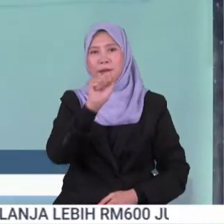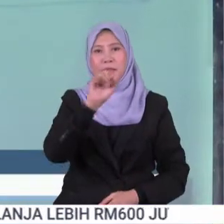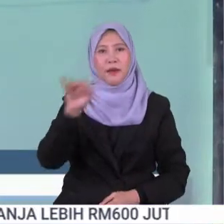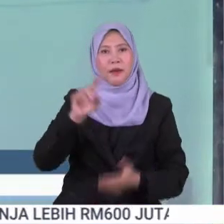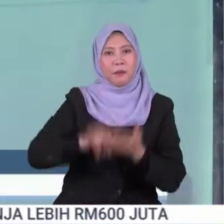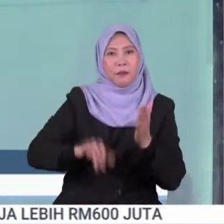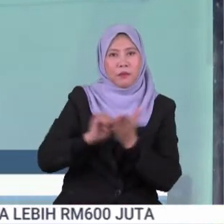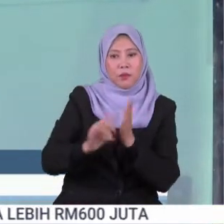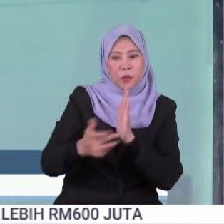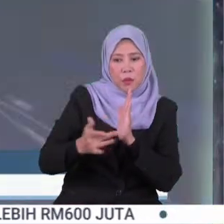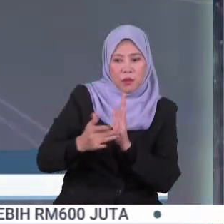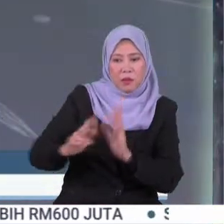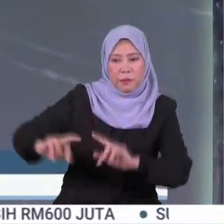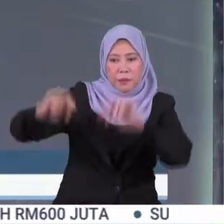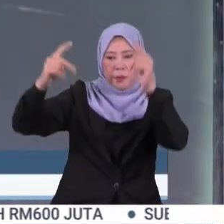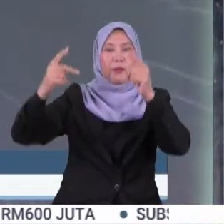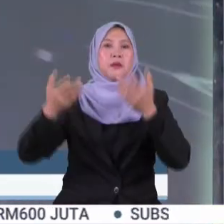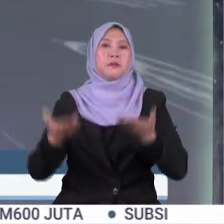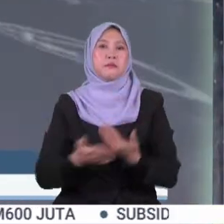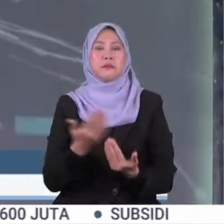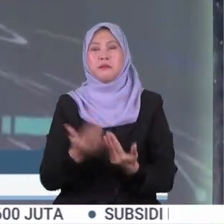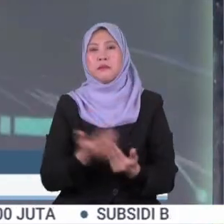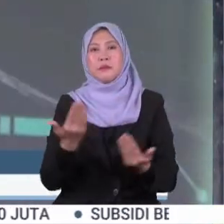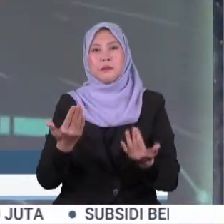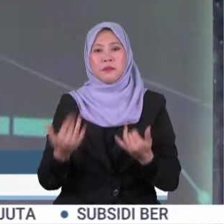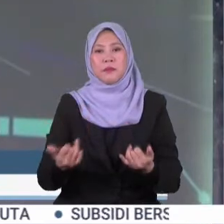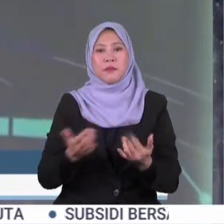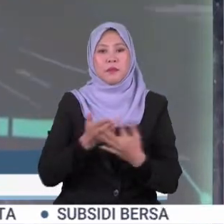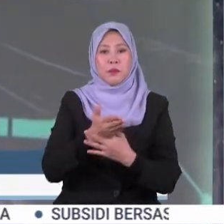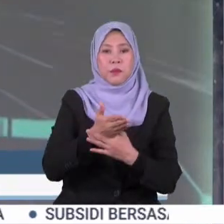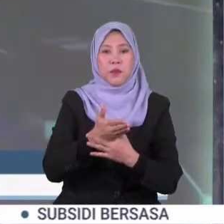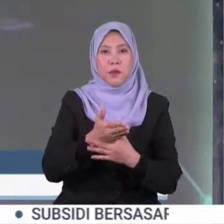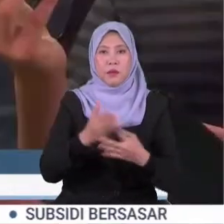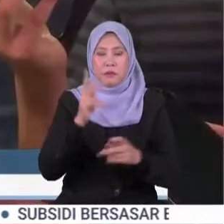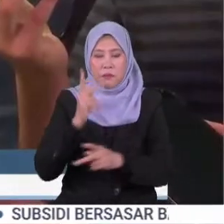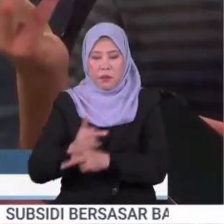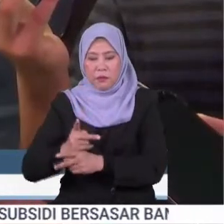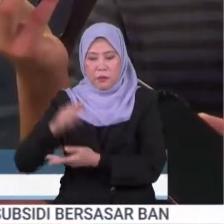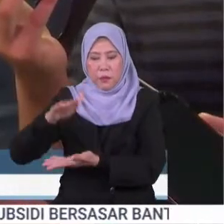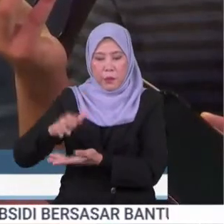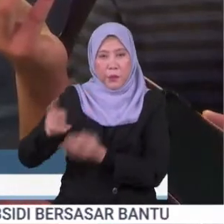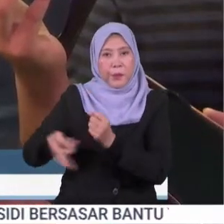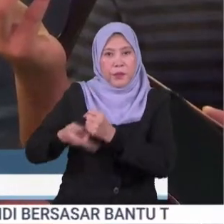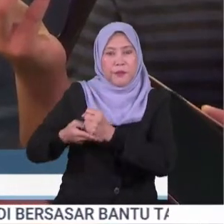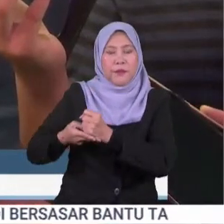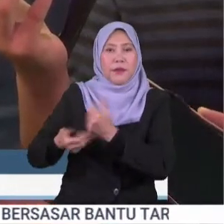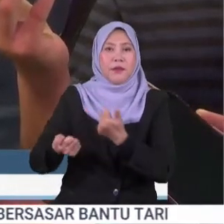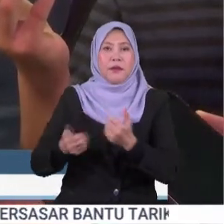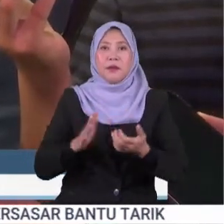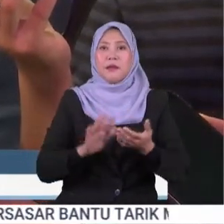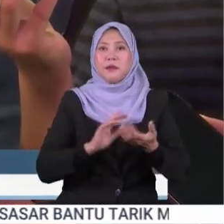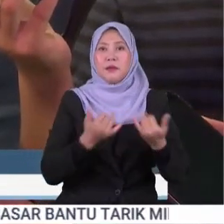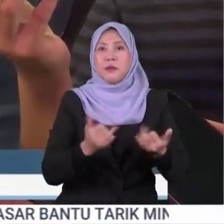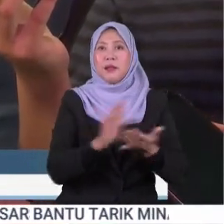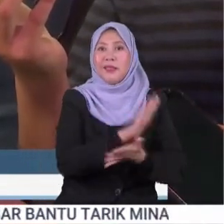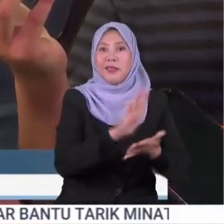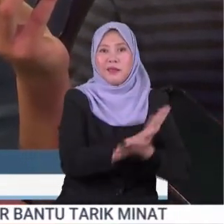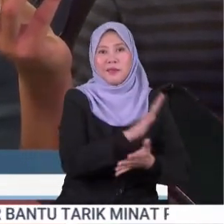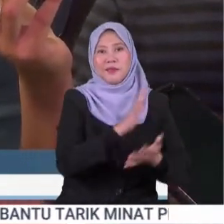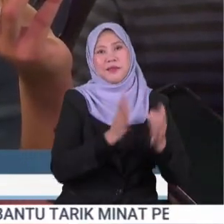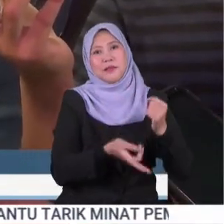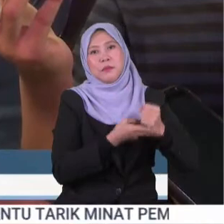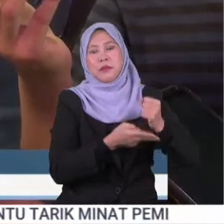all about, right? Then I can have a better understanding. Instead, I have to go to archive, you know, search for more this paper. Now we have it in our generative